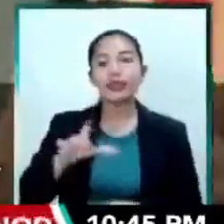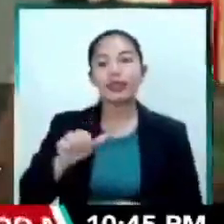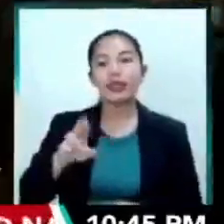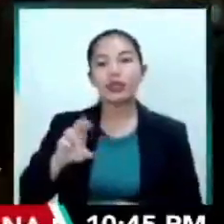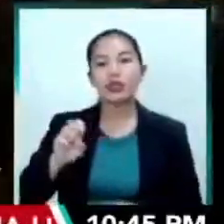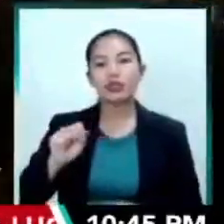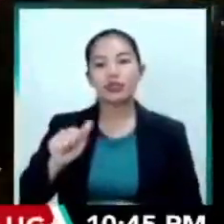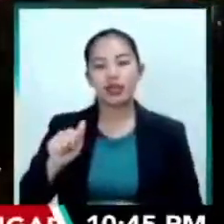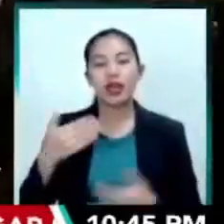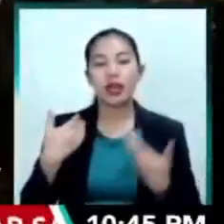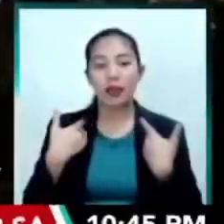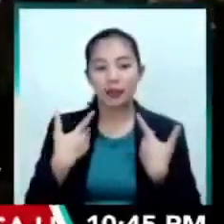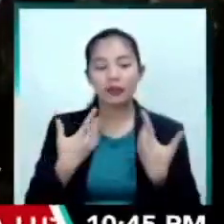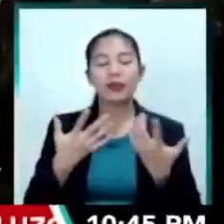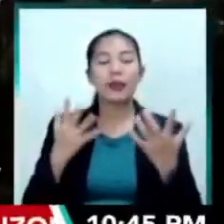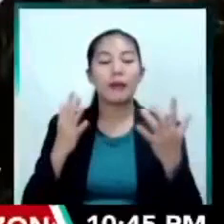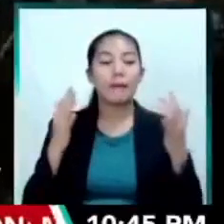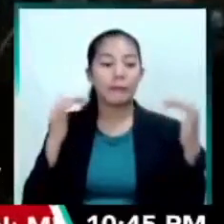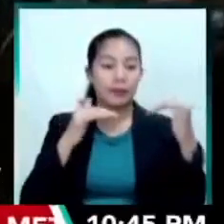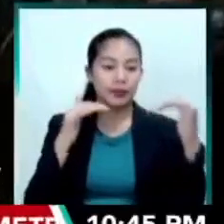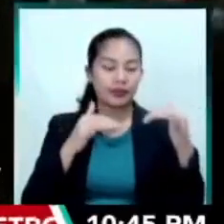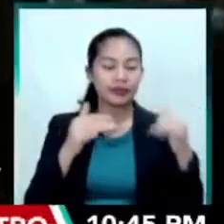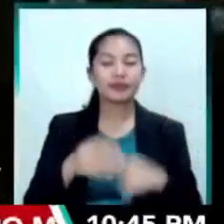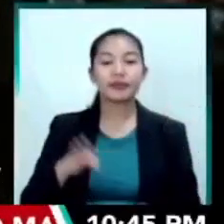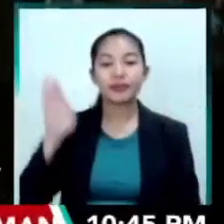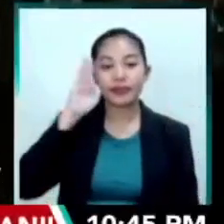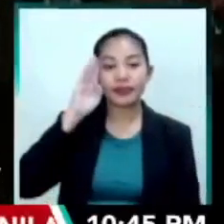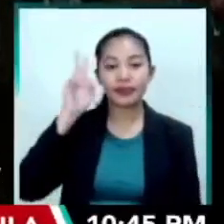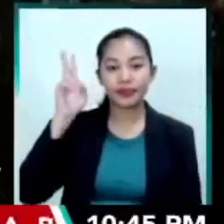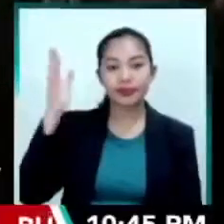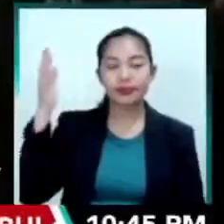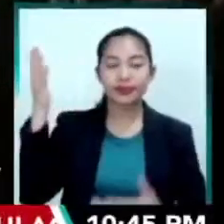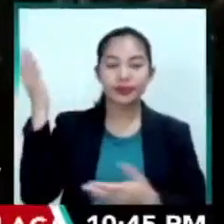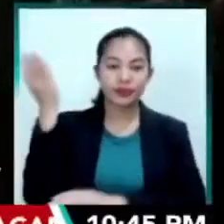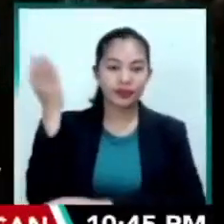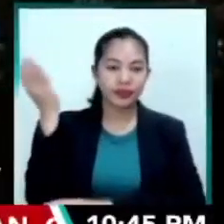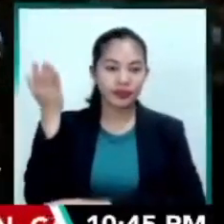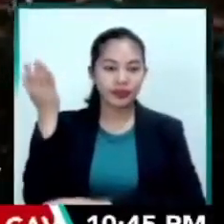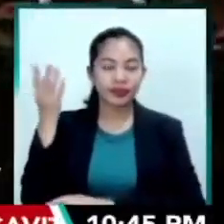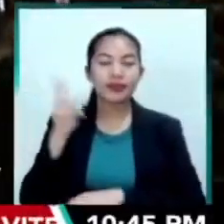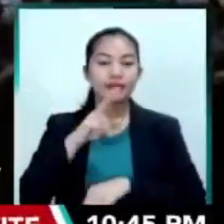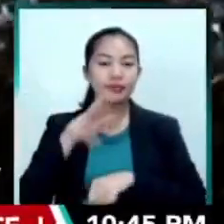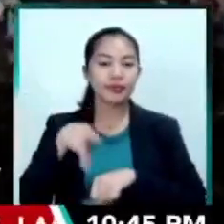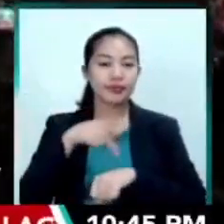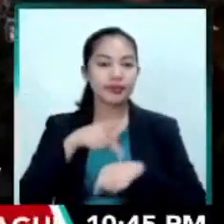kanyang speech, muling sinabi ni Marcos na babangon ang bansa kung magkakaisa ang mga Pilipino.